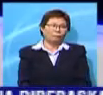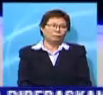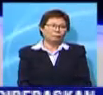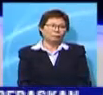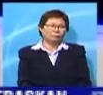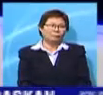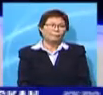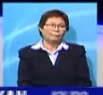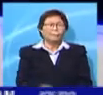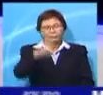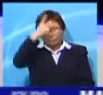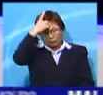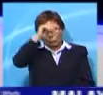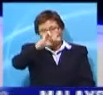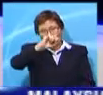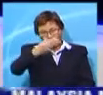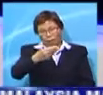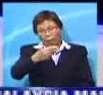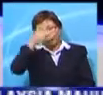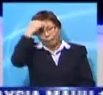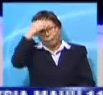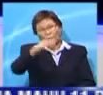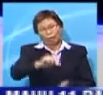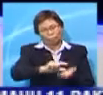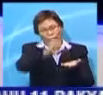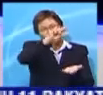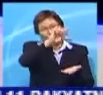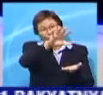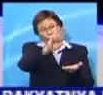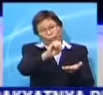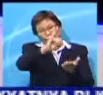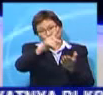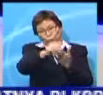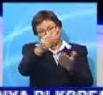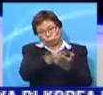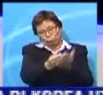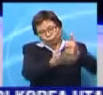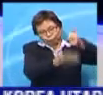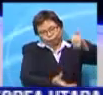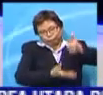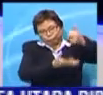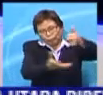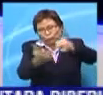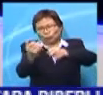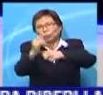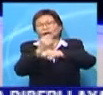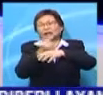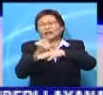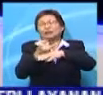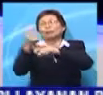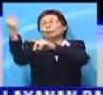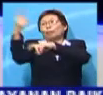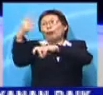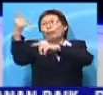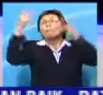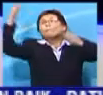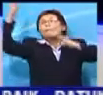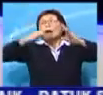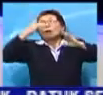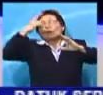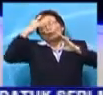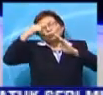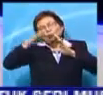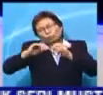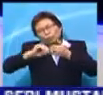pada Majlis sama Datuk Seri Ma turut mengumumkan Geran berjumlah R juta bagi membantu industri minyak sawit tempatan menangani isu